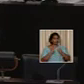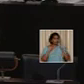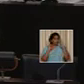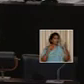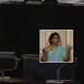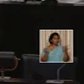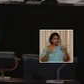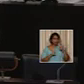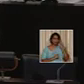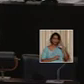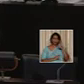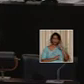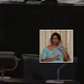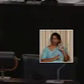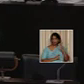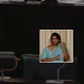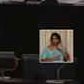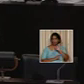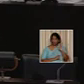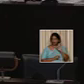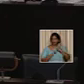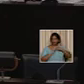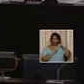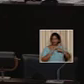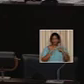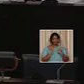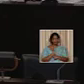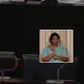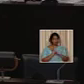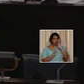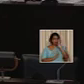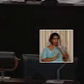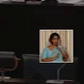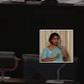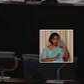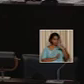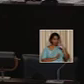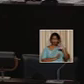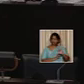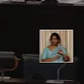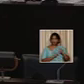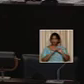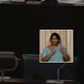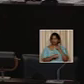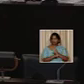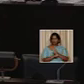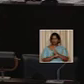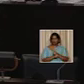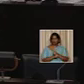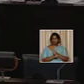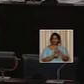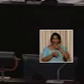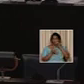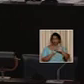බැවින් 1978 අංක 16 දරන විශ්වවිද්‍යාල පනතේ 24 ආ වගන්ති යටතේ මෙම උපකුලපති වෙනුවට නිසි